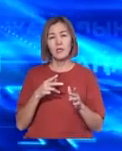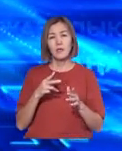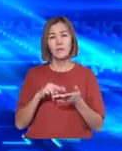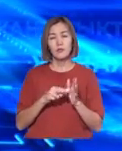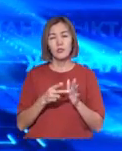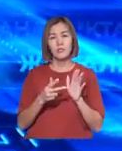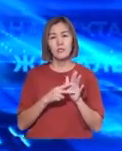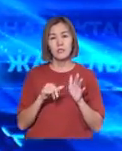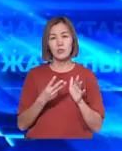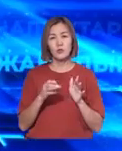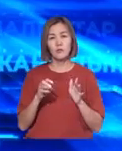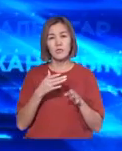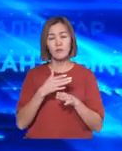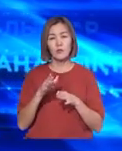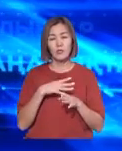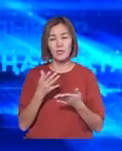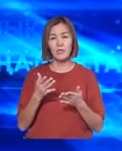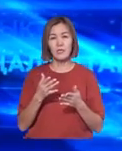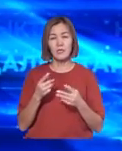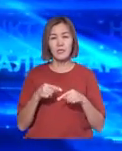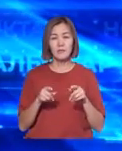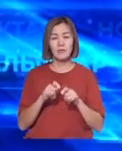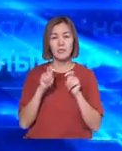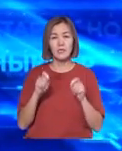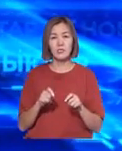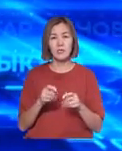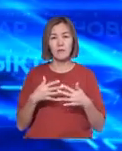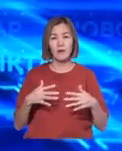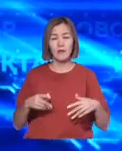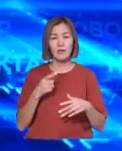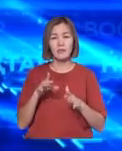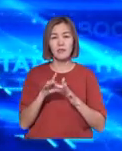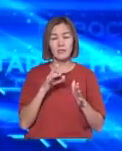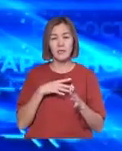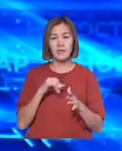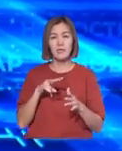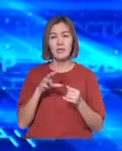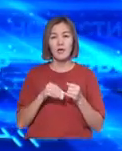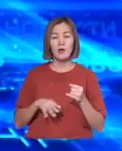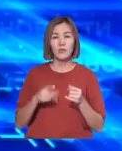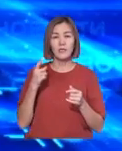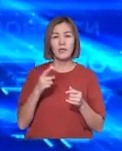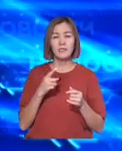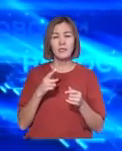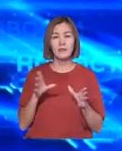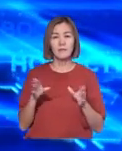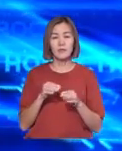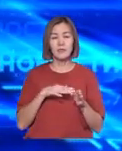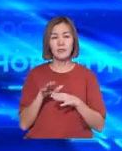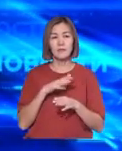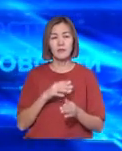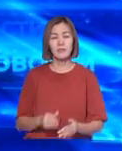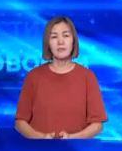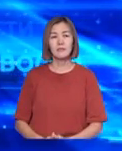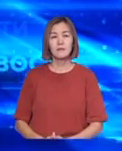миллиард теңге бөлінген. Кәсіпкерлікті қолға алғандардың басым бөлігі мал шаруашылығын таңдапты. Іле ауданындағы шаруалардың бірлігімен тілшіміз